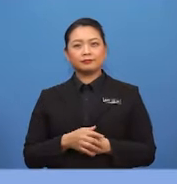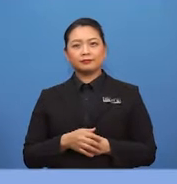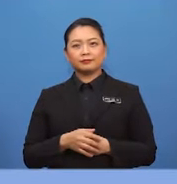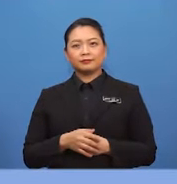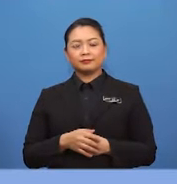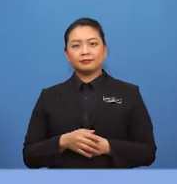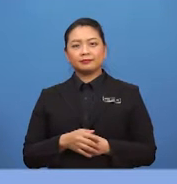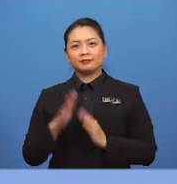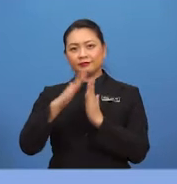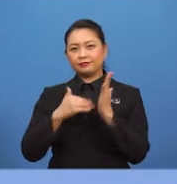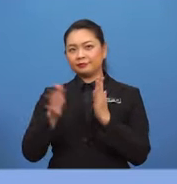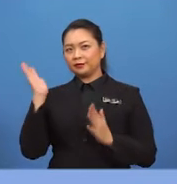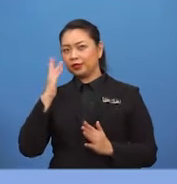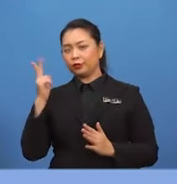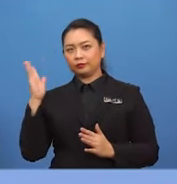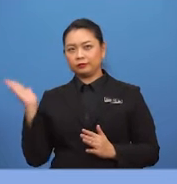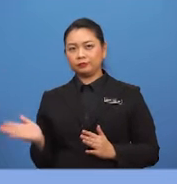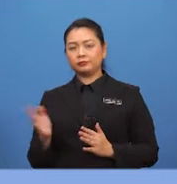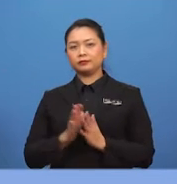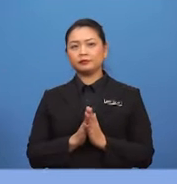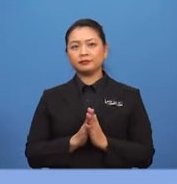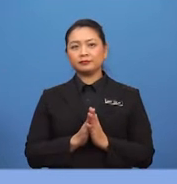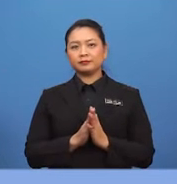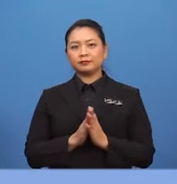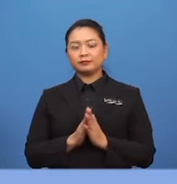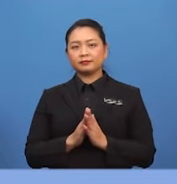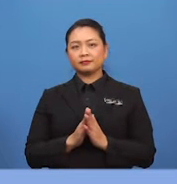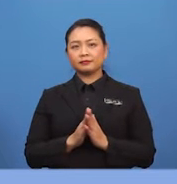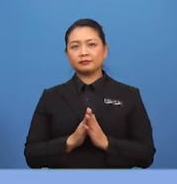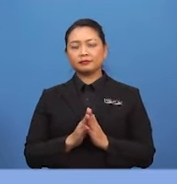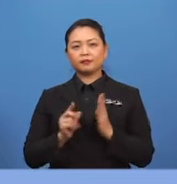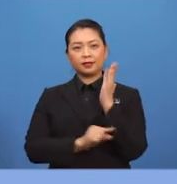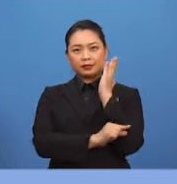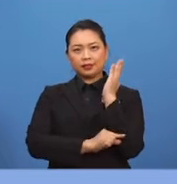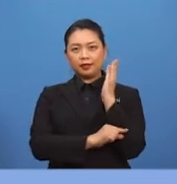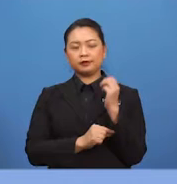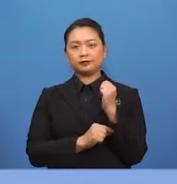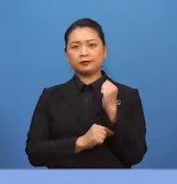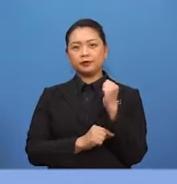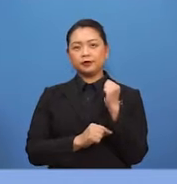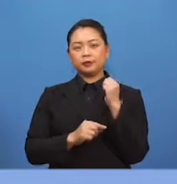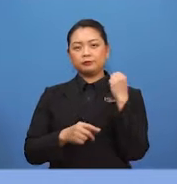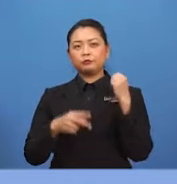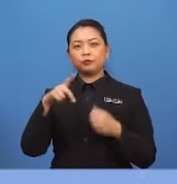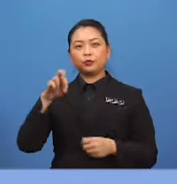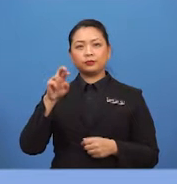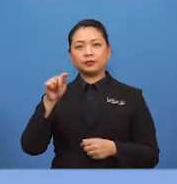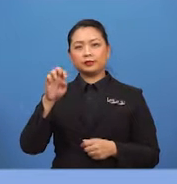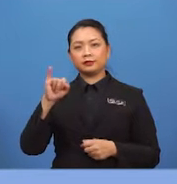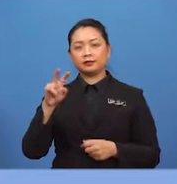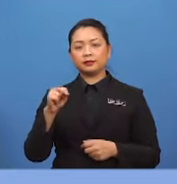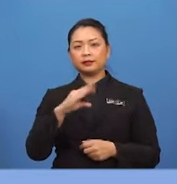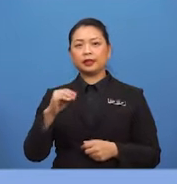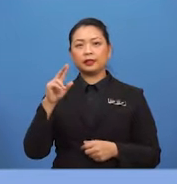berikut. Bagi contoh polimer semula jadi adalah getah asli, protein dan